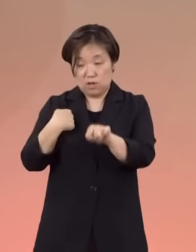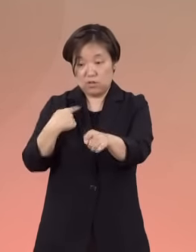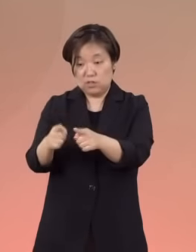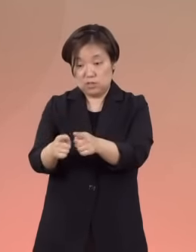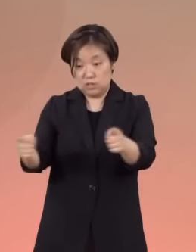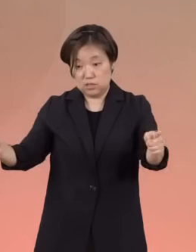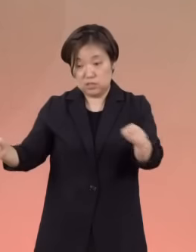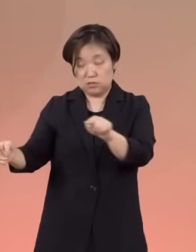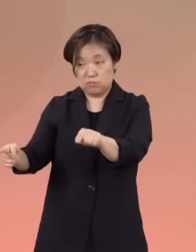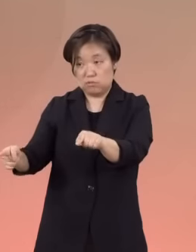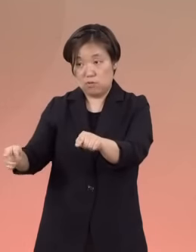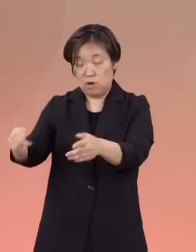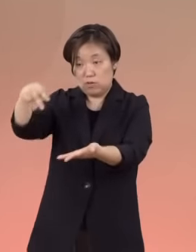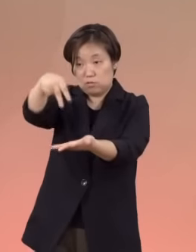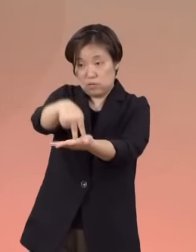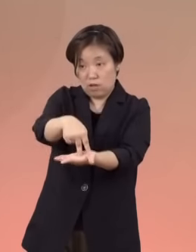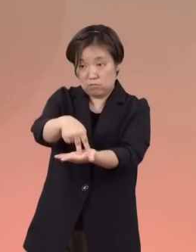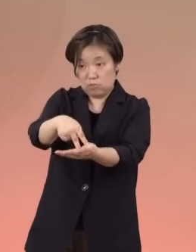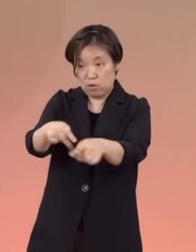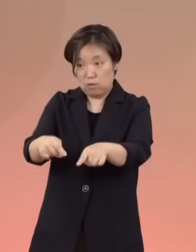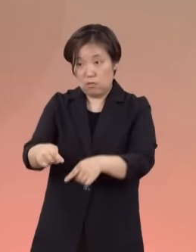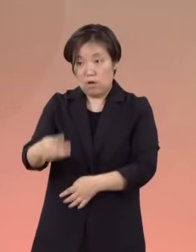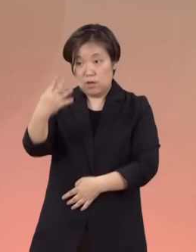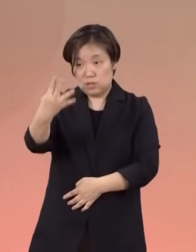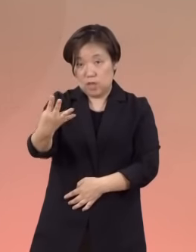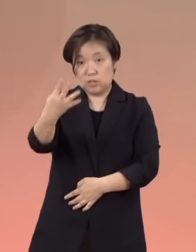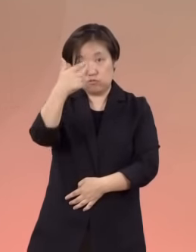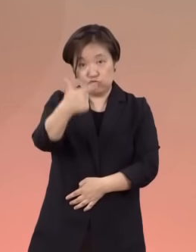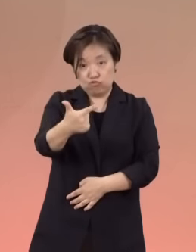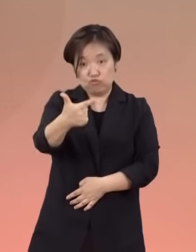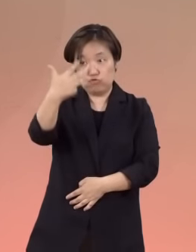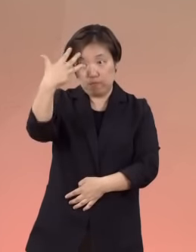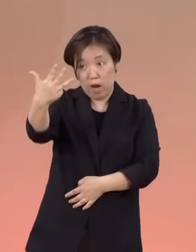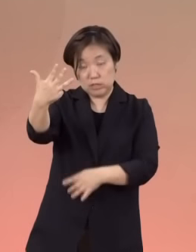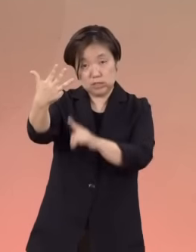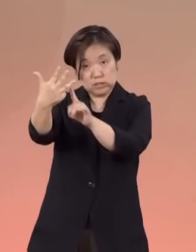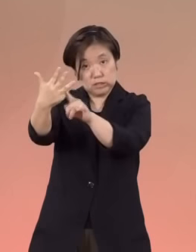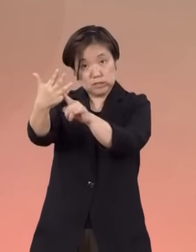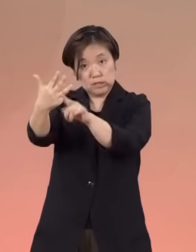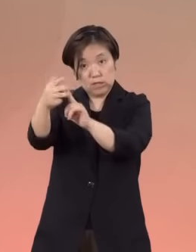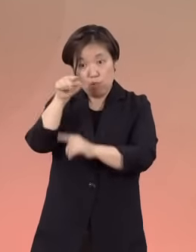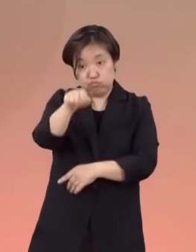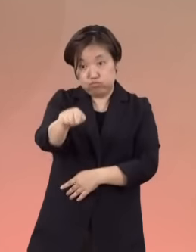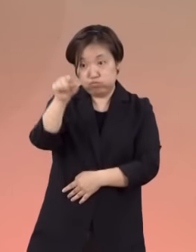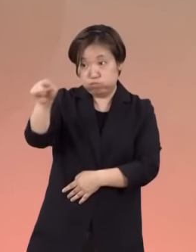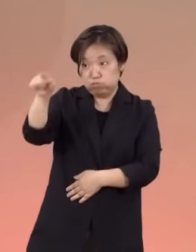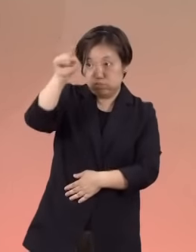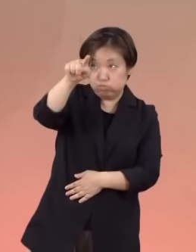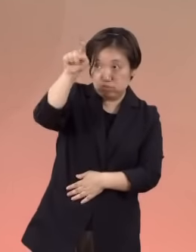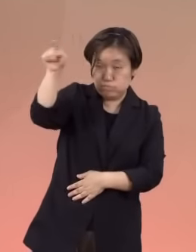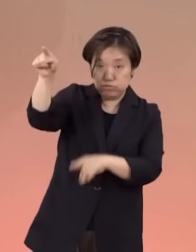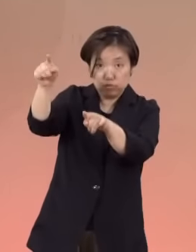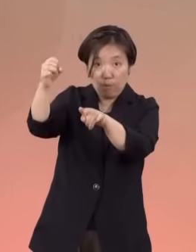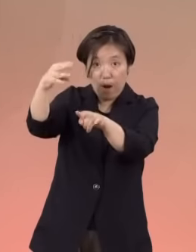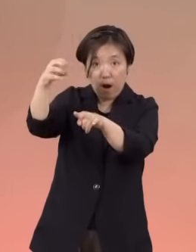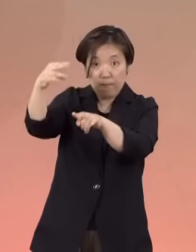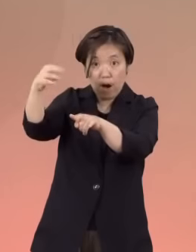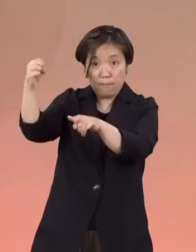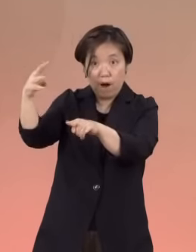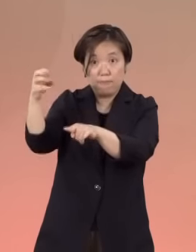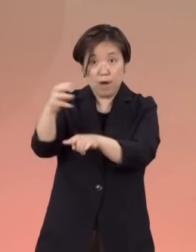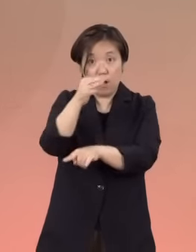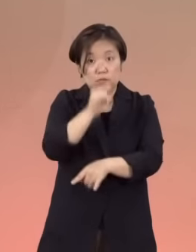6층 8층 버튼에도 동시에 불이 들어왔었습니다 오 10층 눌렀는데